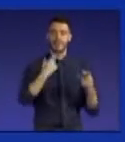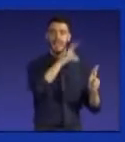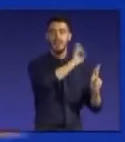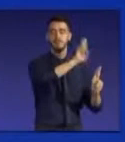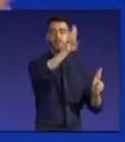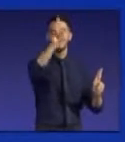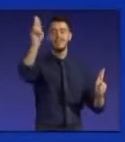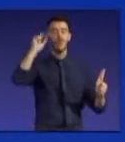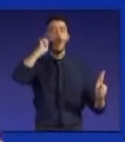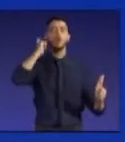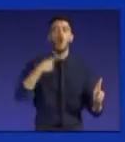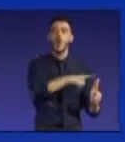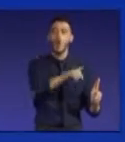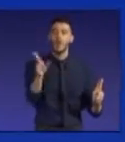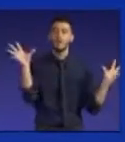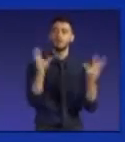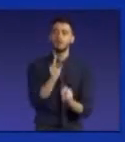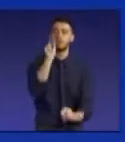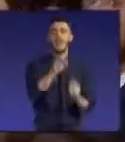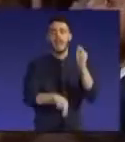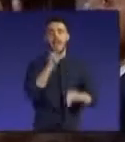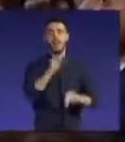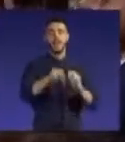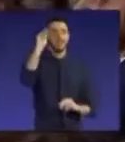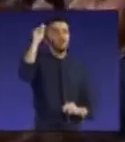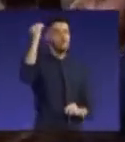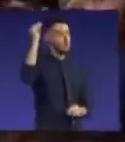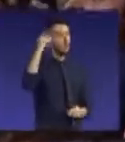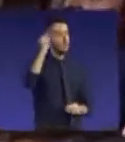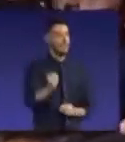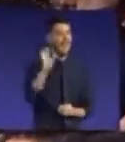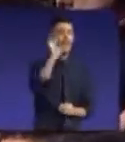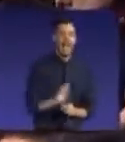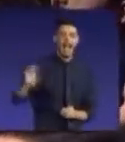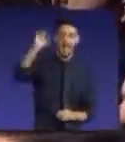δώσουμε τη μάχη των επόμενων εθνικών εκλογών και των ευρωεκλογών.